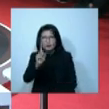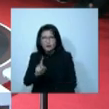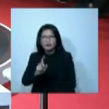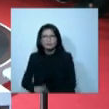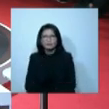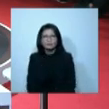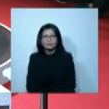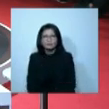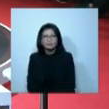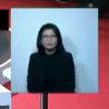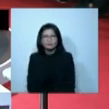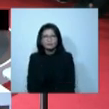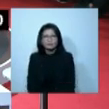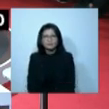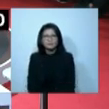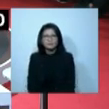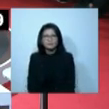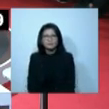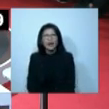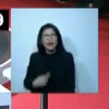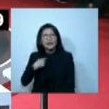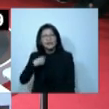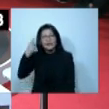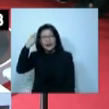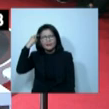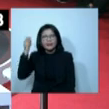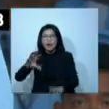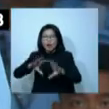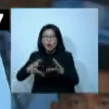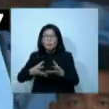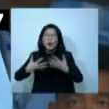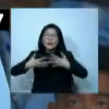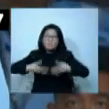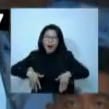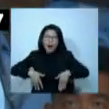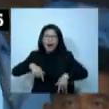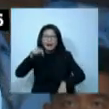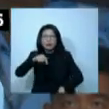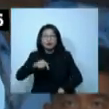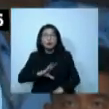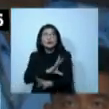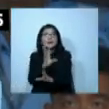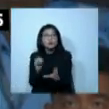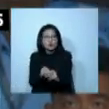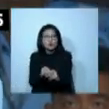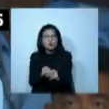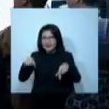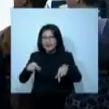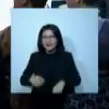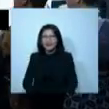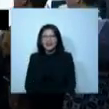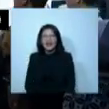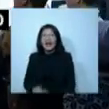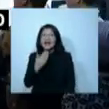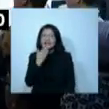diserang dan paling banyak dikeroyok baik oleh Ganjar ataupun Anis tapi pada saat yang bersamaan Pak Prabowo mampu memberikan jawaban yang